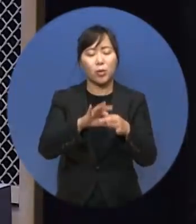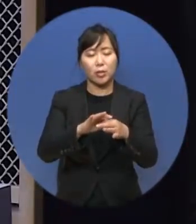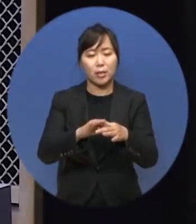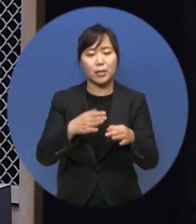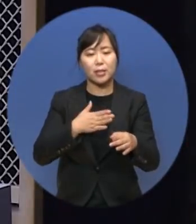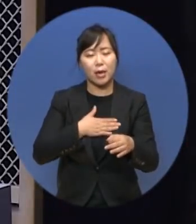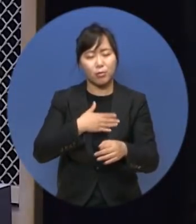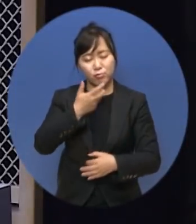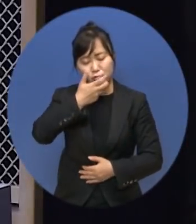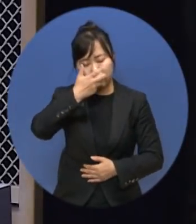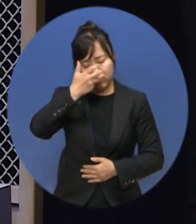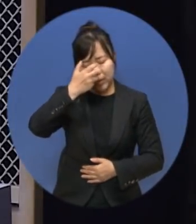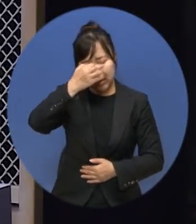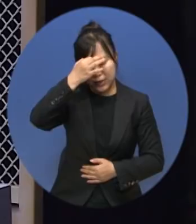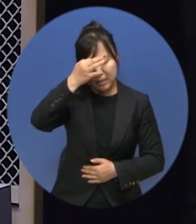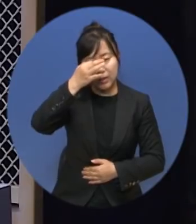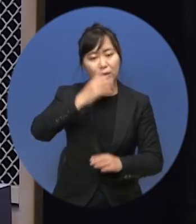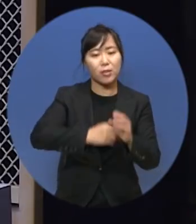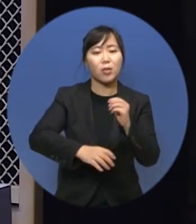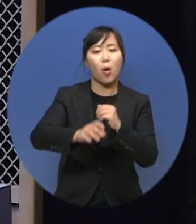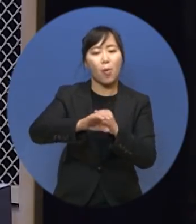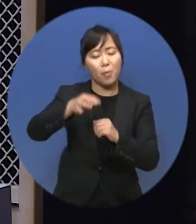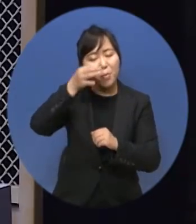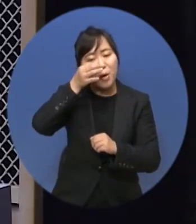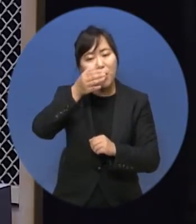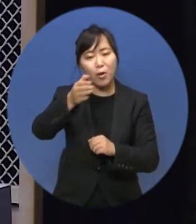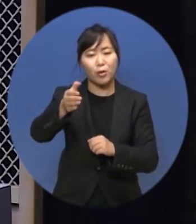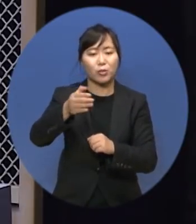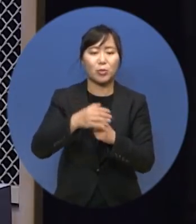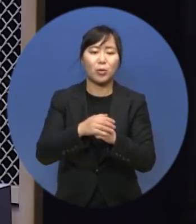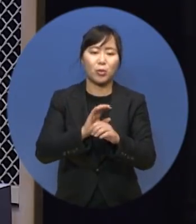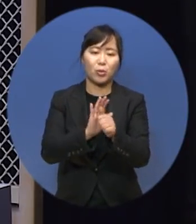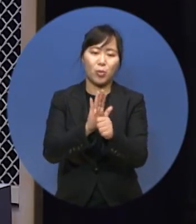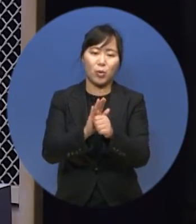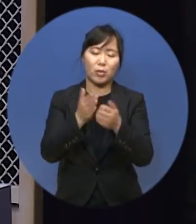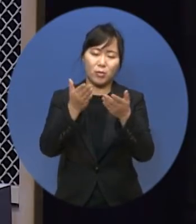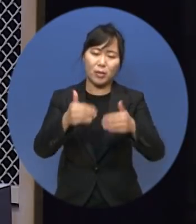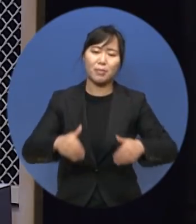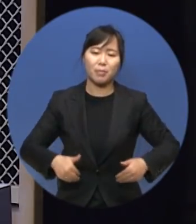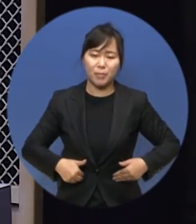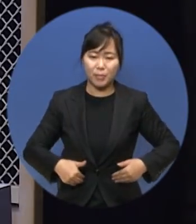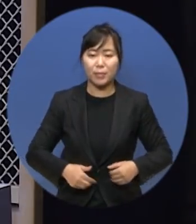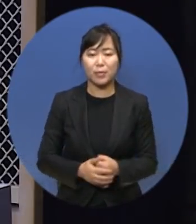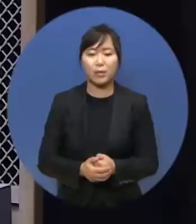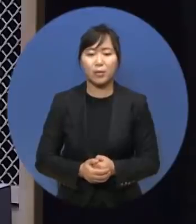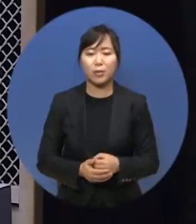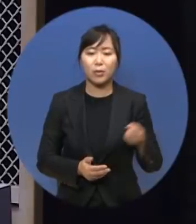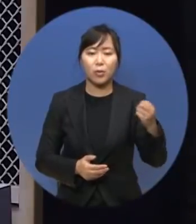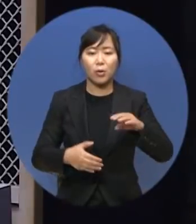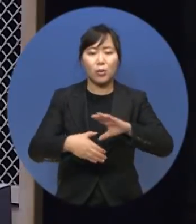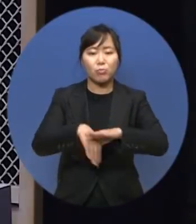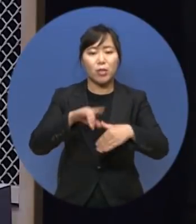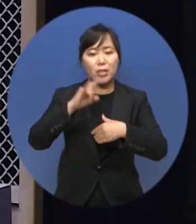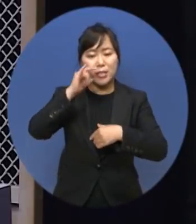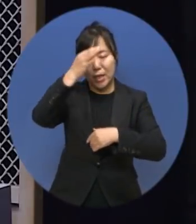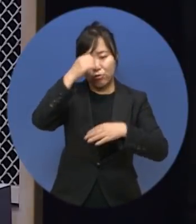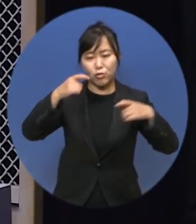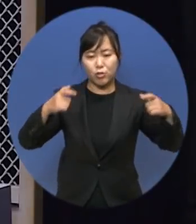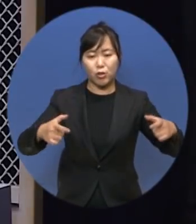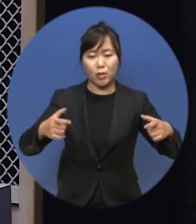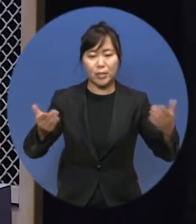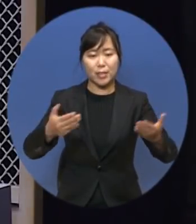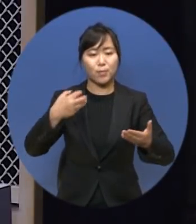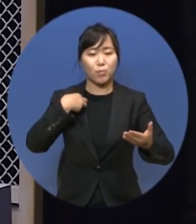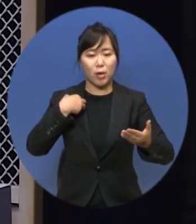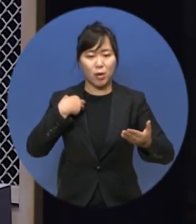통해서 자신의 그런 꿈과 끼를 더욱더 발현할 수 있도록 도와드려야 될 것 같습니다. 그리고 또 문화예술 영역